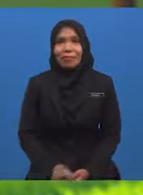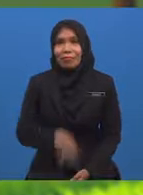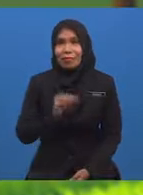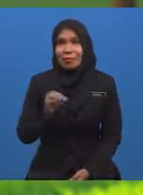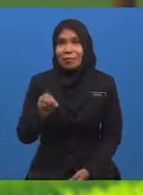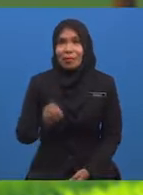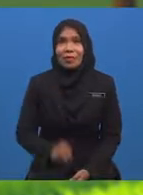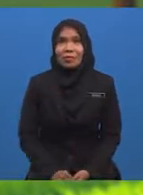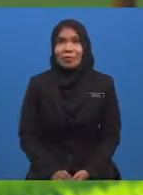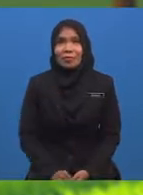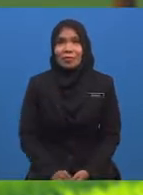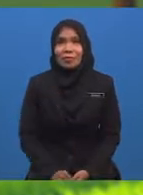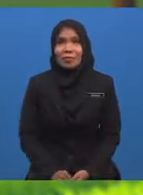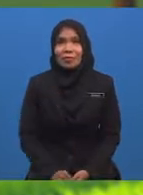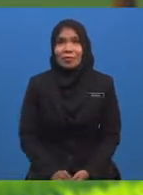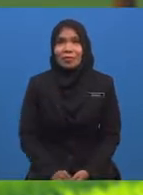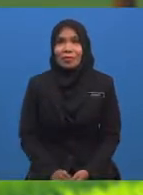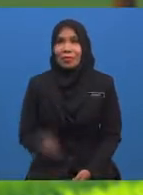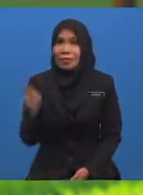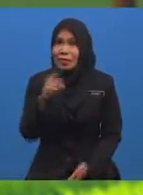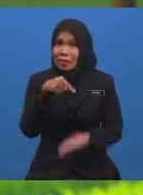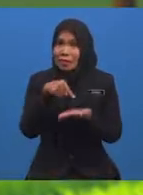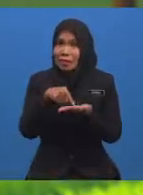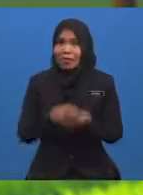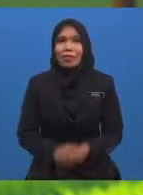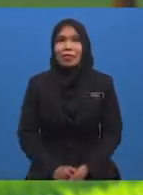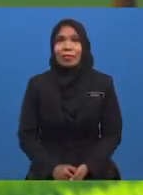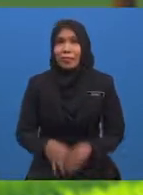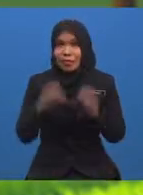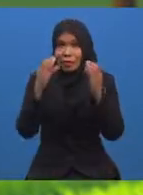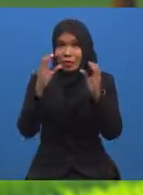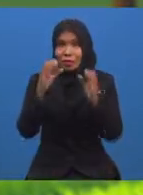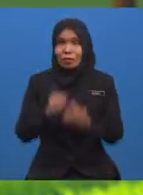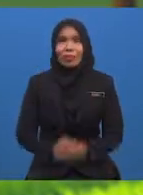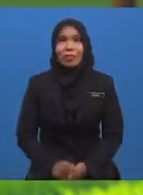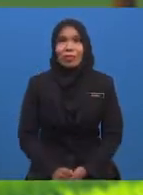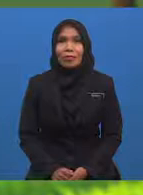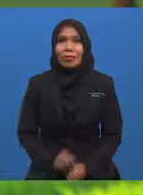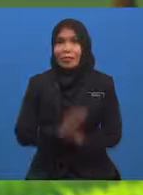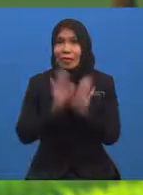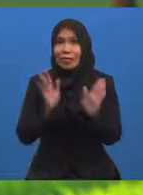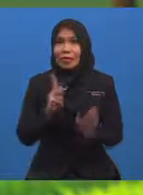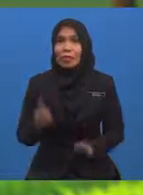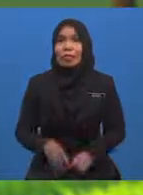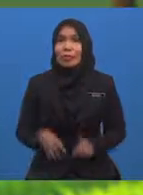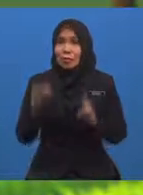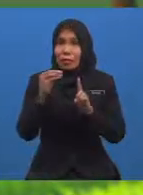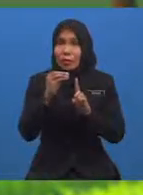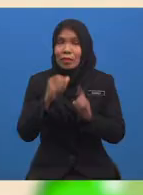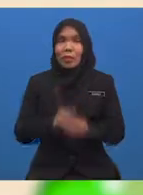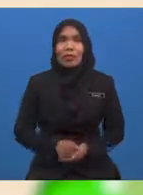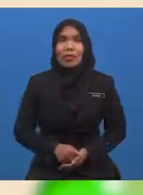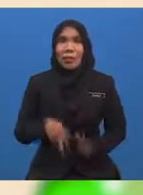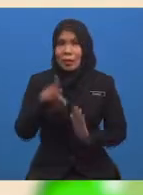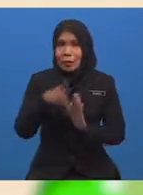Murid-murid, pada segmen kali ini, cikgu ingin menjelaskan kepada murid-murid objektif